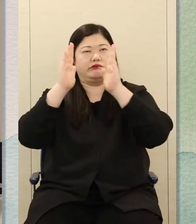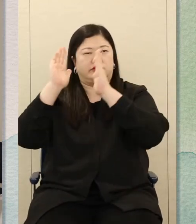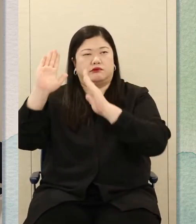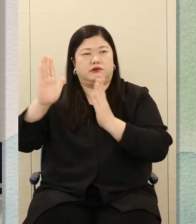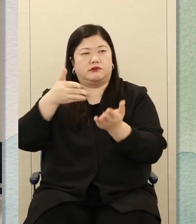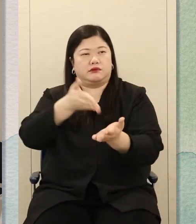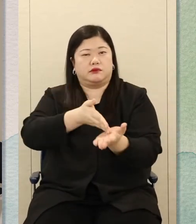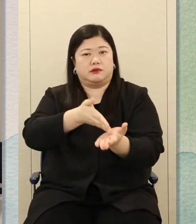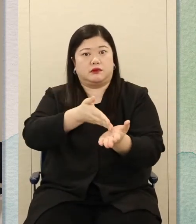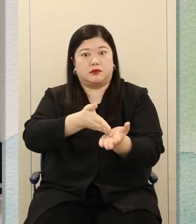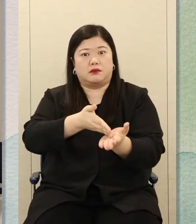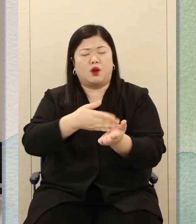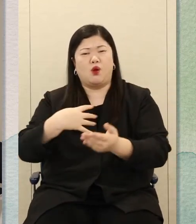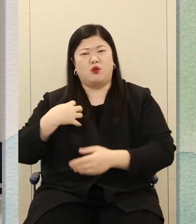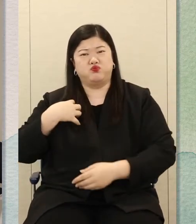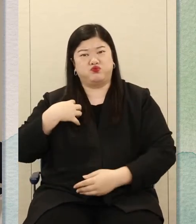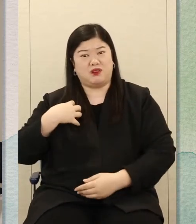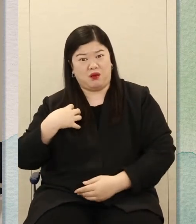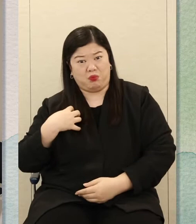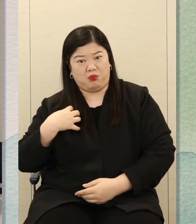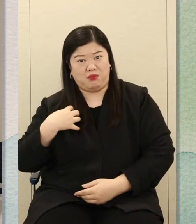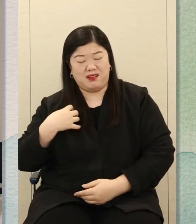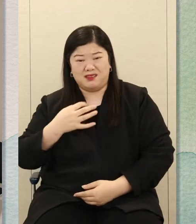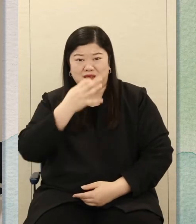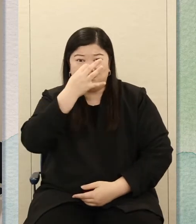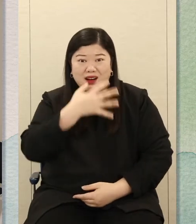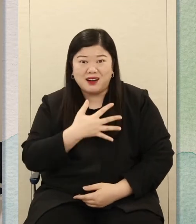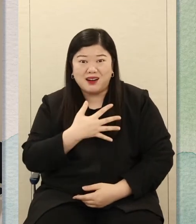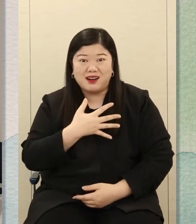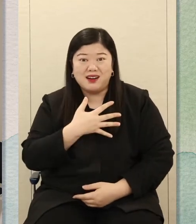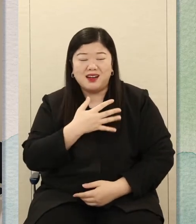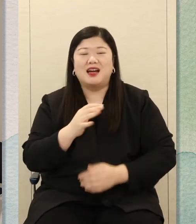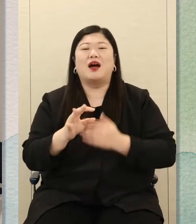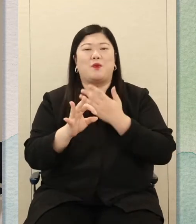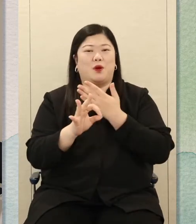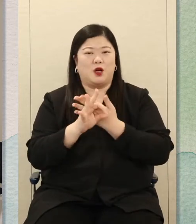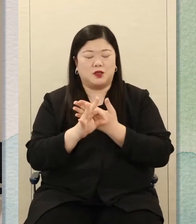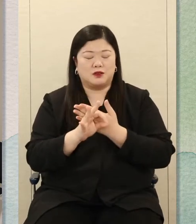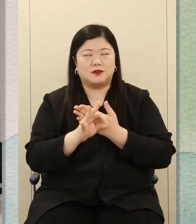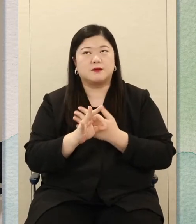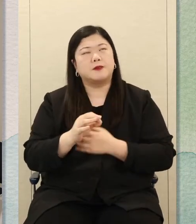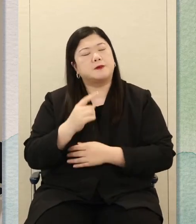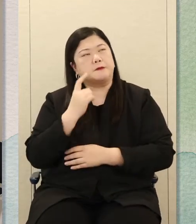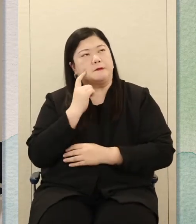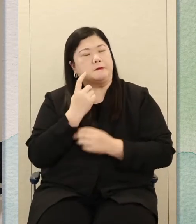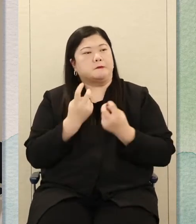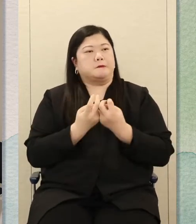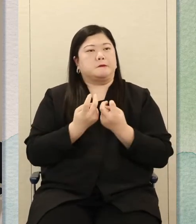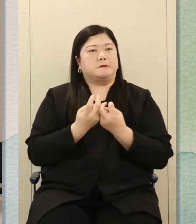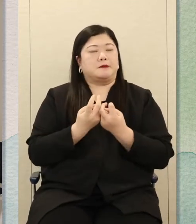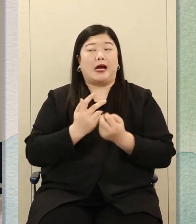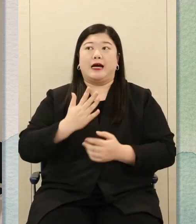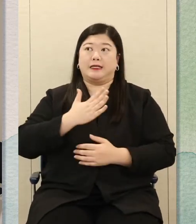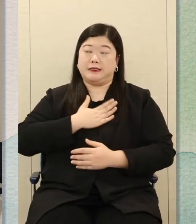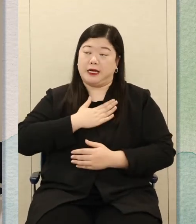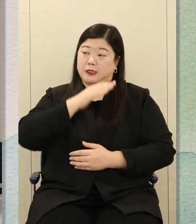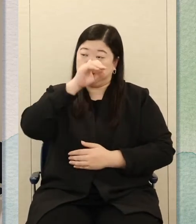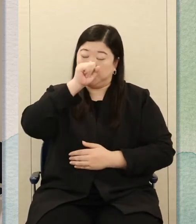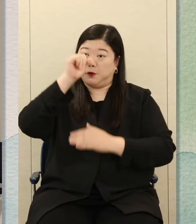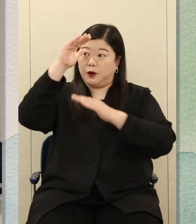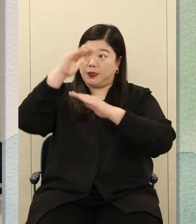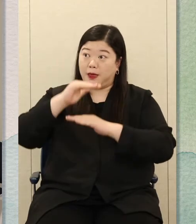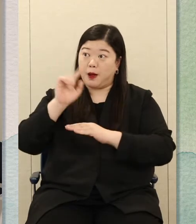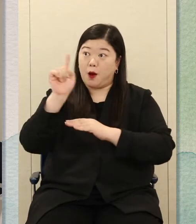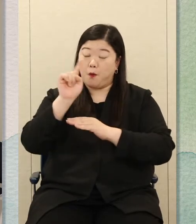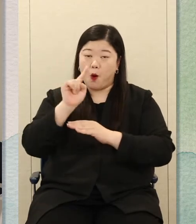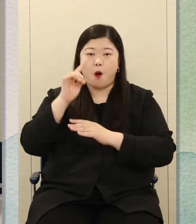못 하거든요. 그러니까 그거보다는 아까 내가 이런 데 공감이 갔지? 라고 얘기했을 때 그 공감이 가는 부분을